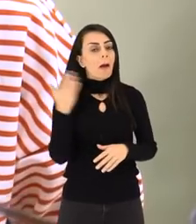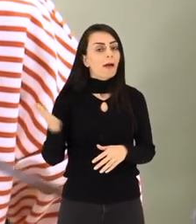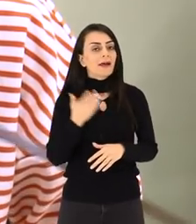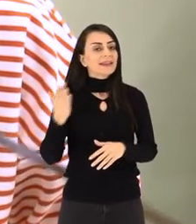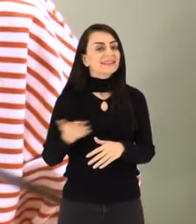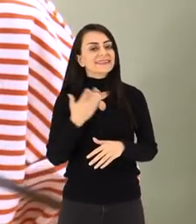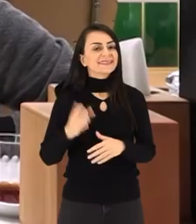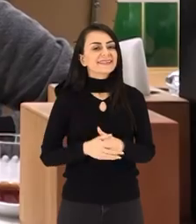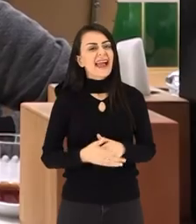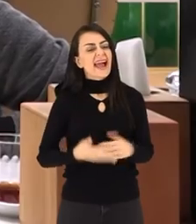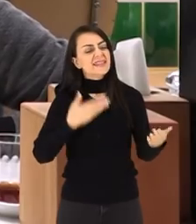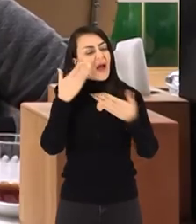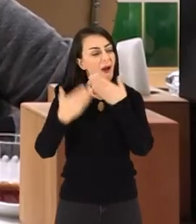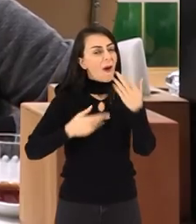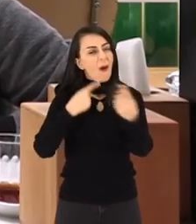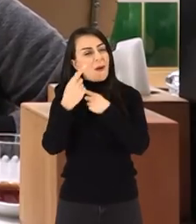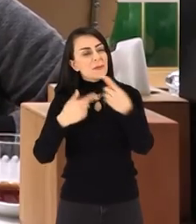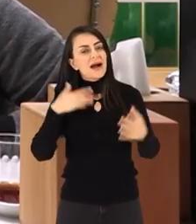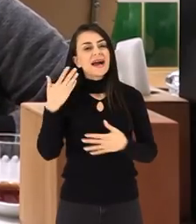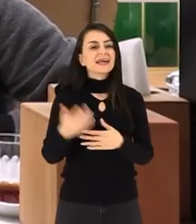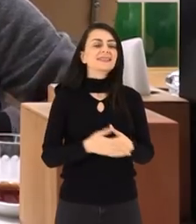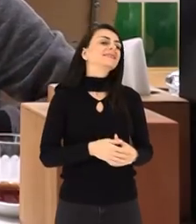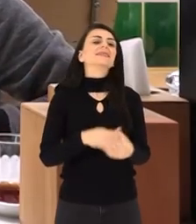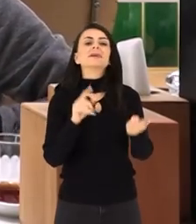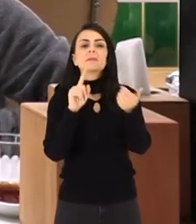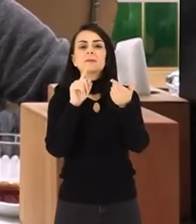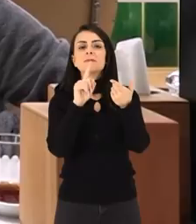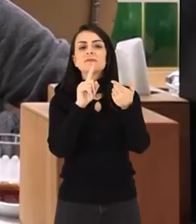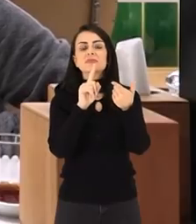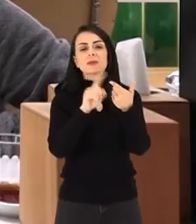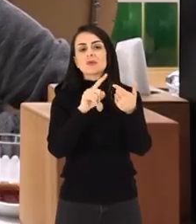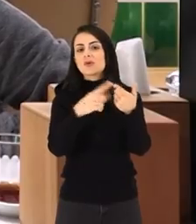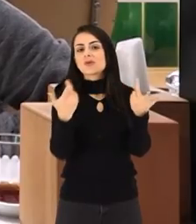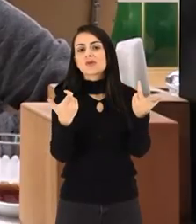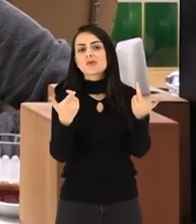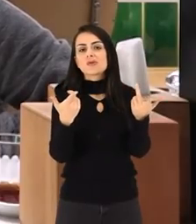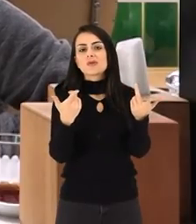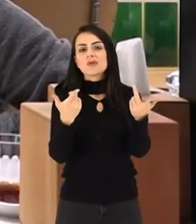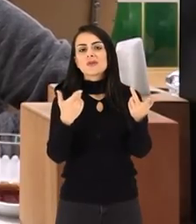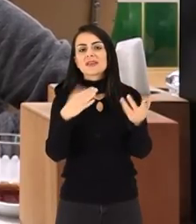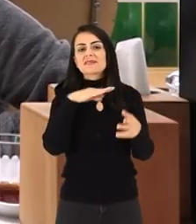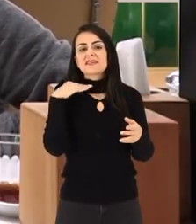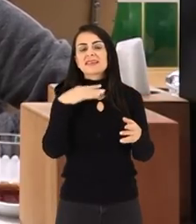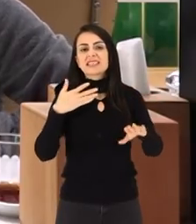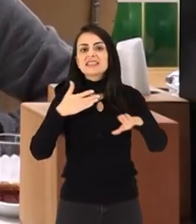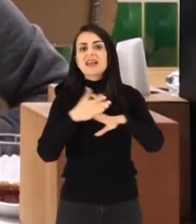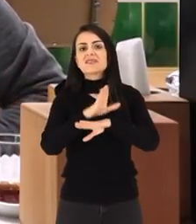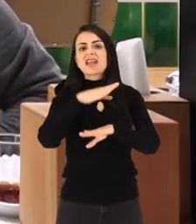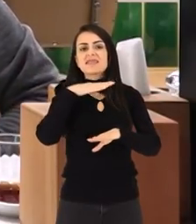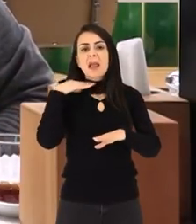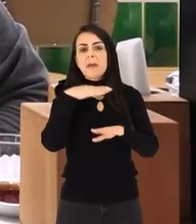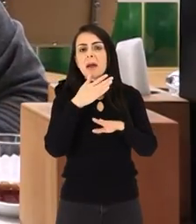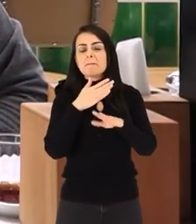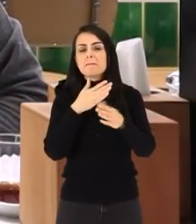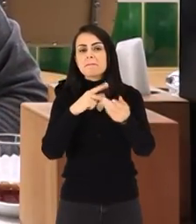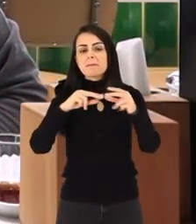Oho. Sohbet gitgide pisleşiyor orada. Yoksa o parmağın zaten gerçek bir kebap ustasısın demektir.